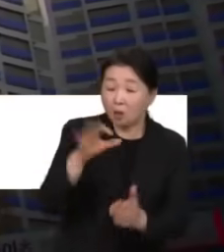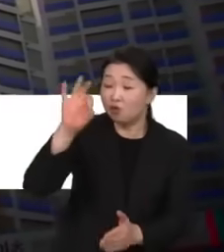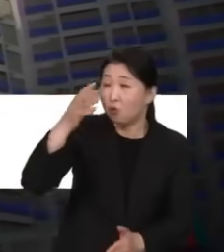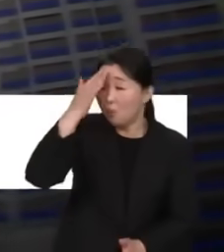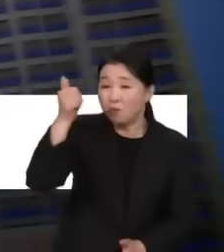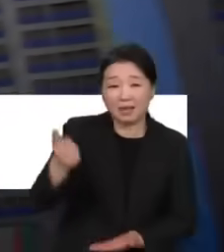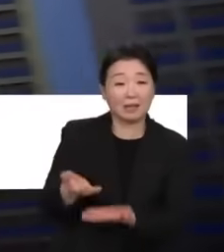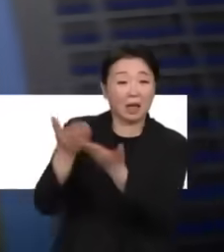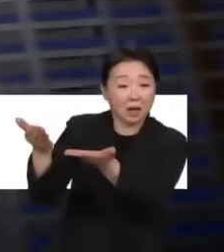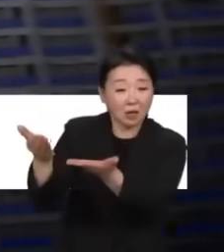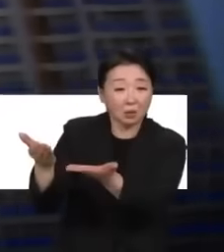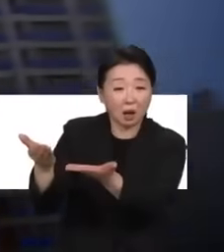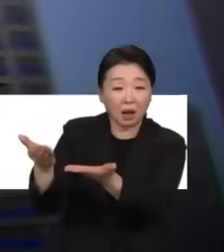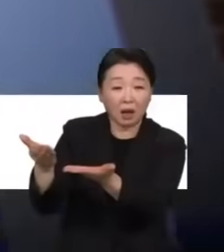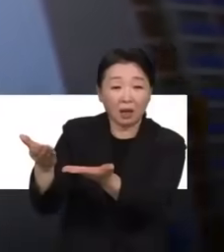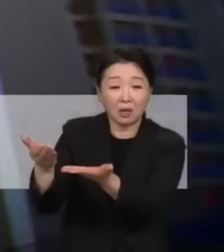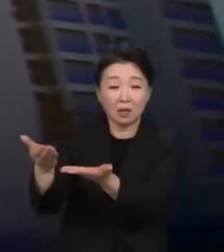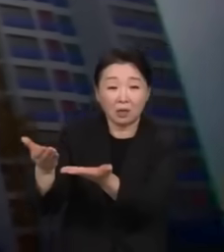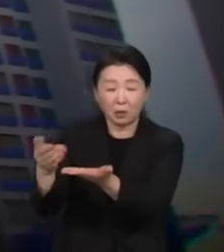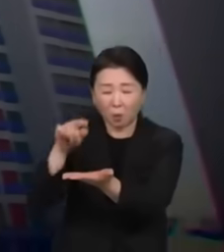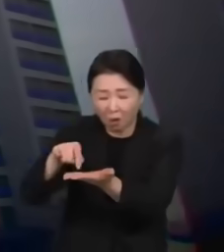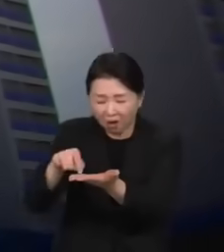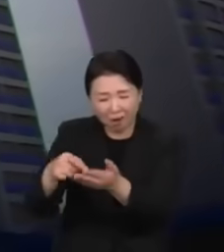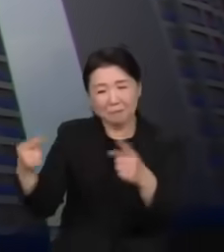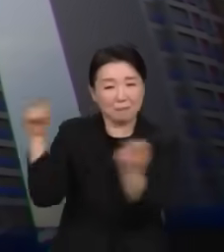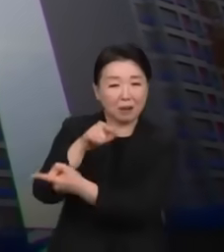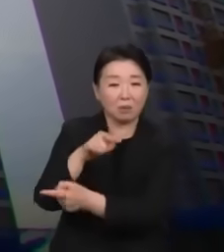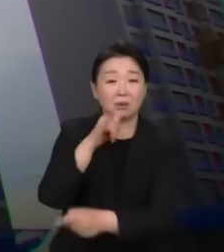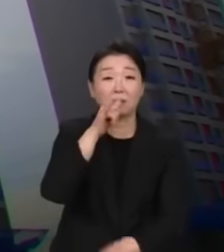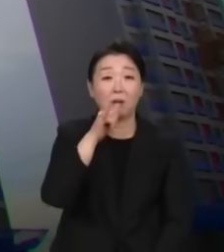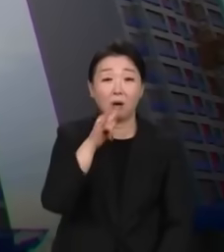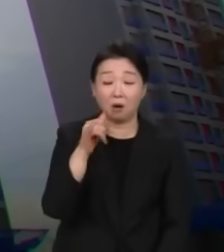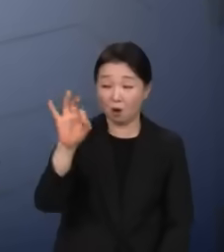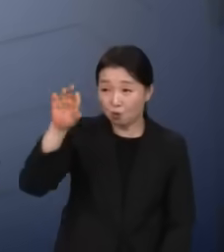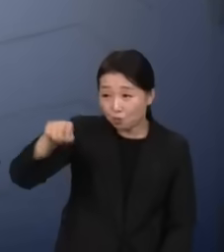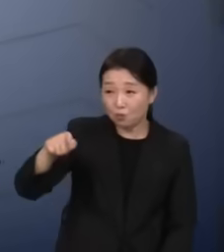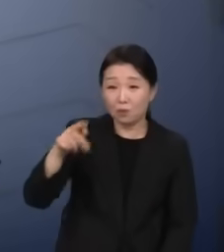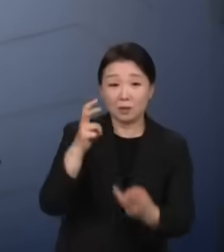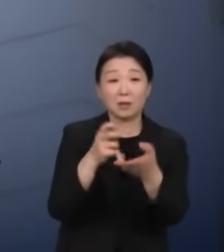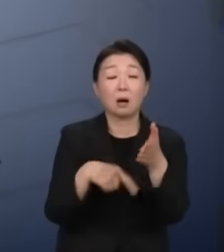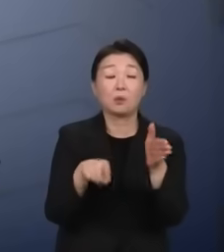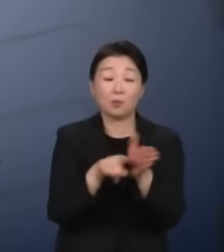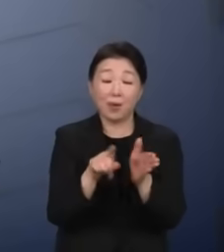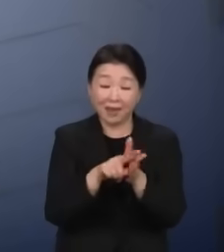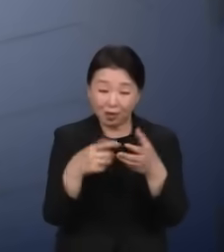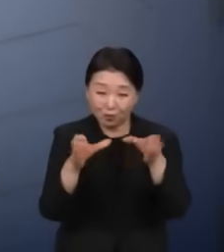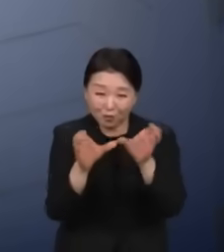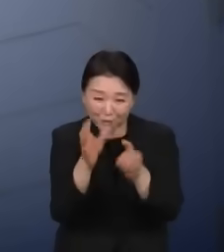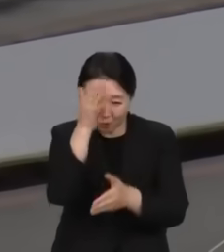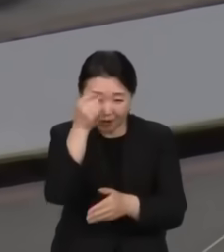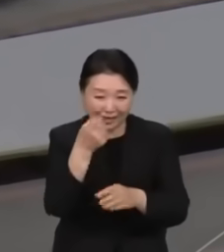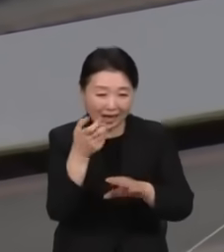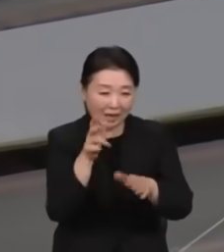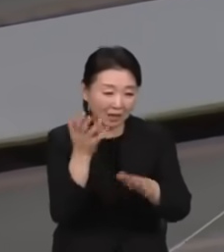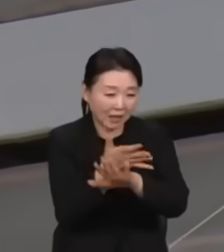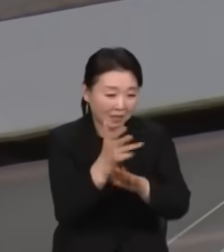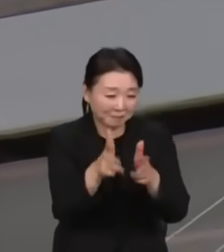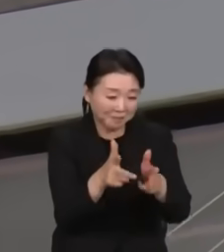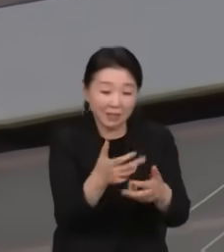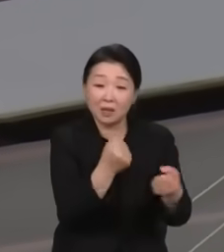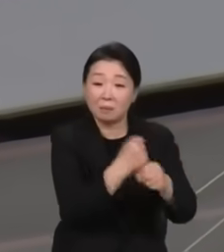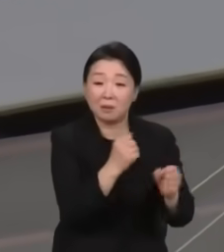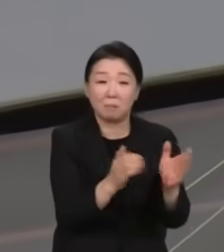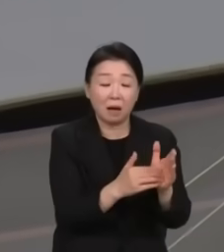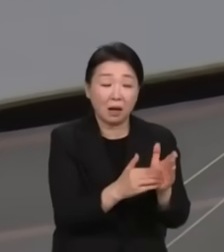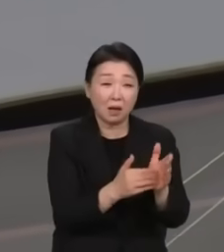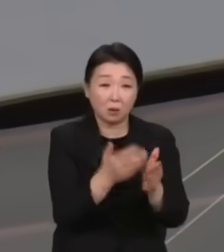거기서 우지영 본부장이 뒤집을 수도 있는 거고. 우 씨의 사업을 위해 그룹 본부에 별도의 팀을 만들고 본부 직원들을 동원했다는